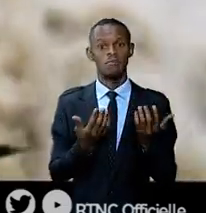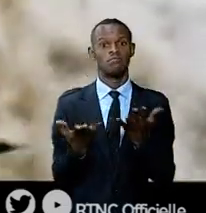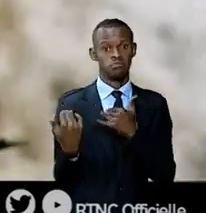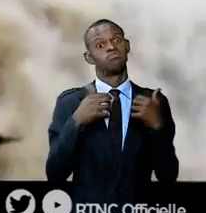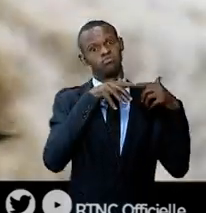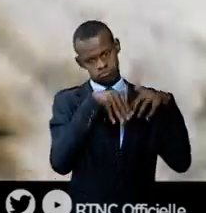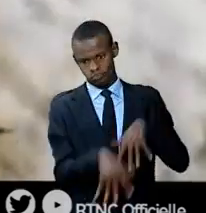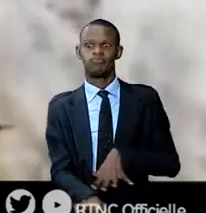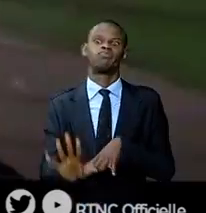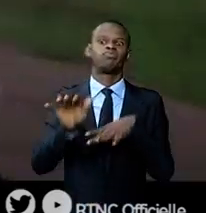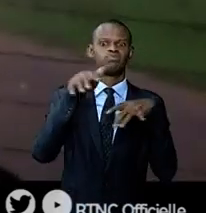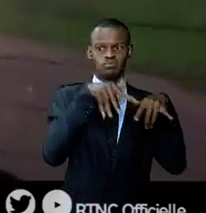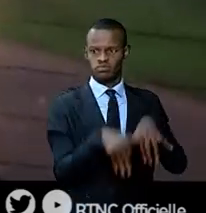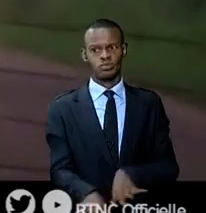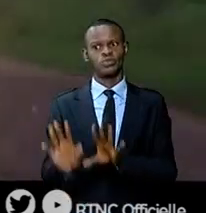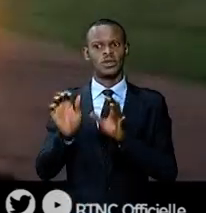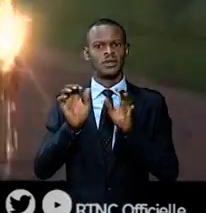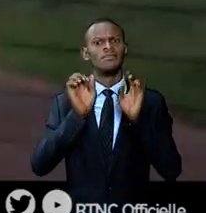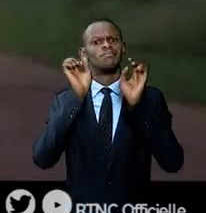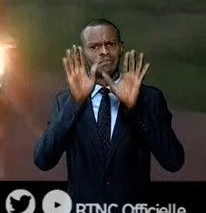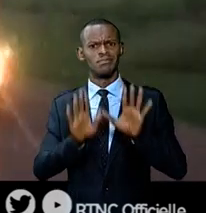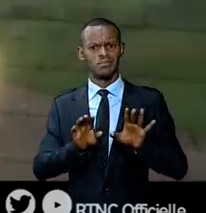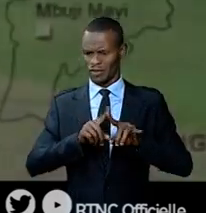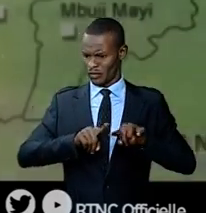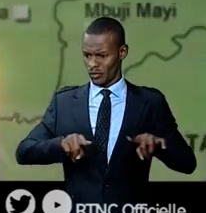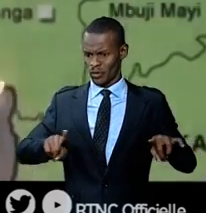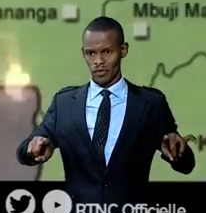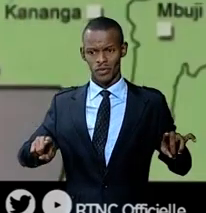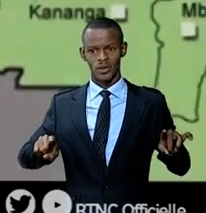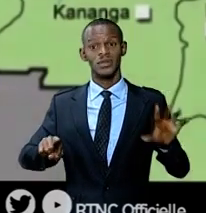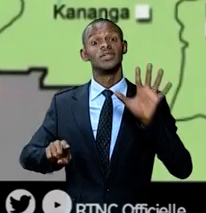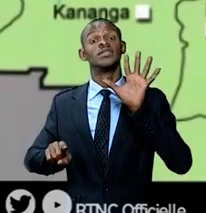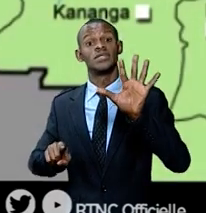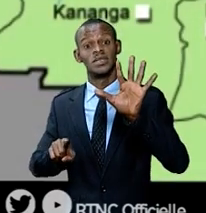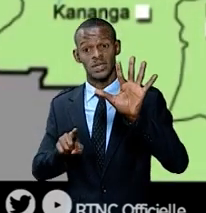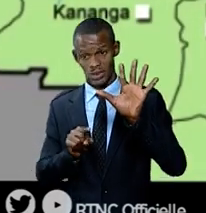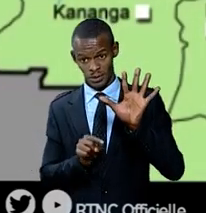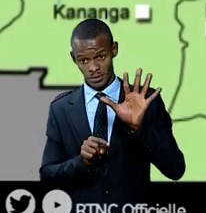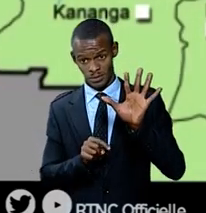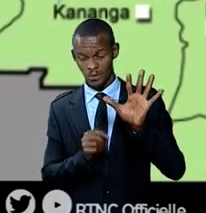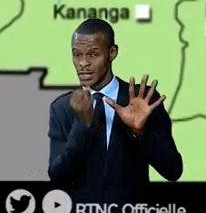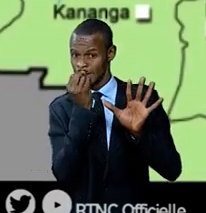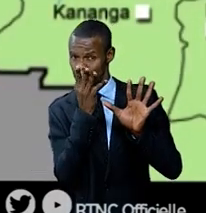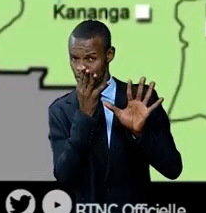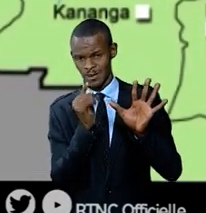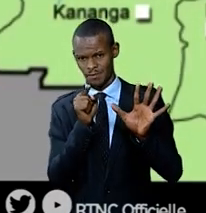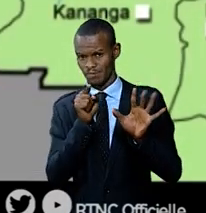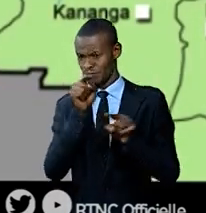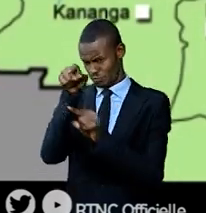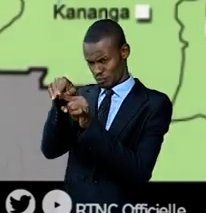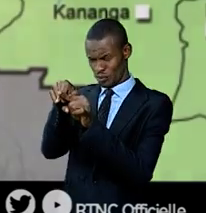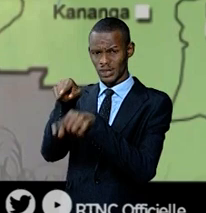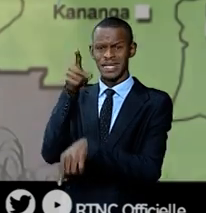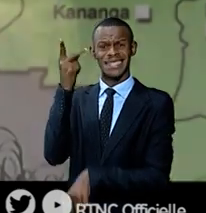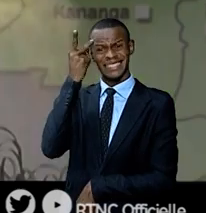valorisées. Elles sont reparties en cinq principaux axes touristiques. Par route, sur l'axe Kinshasa-Océan dans